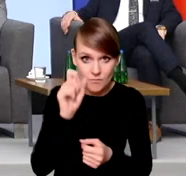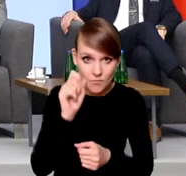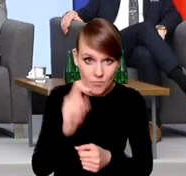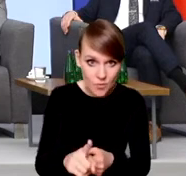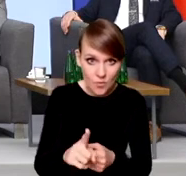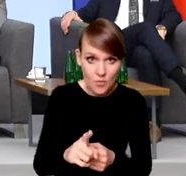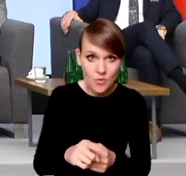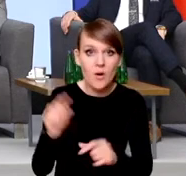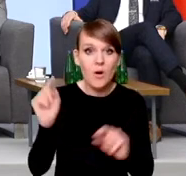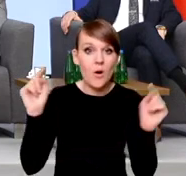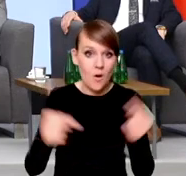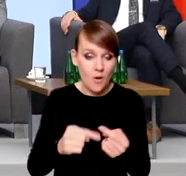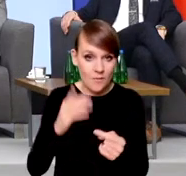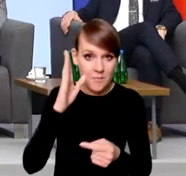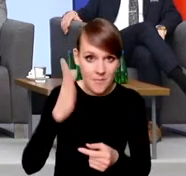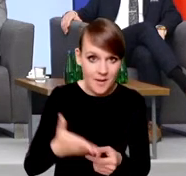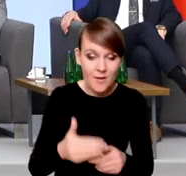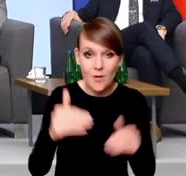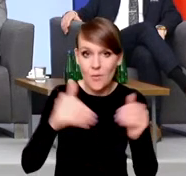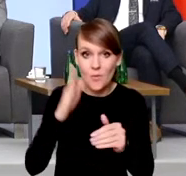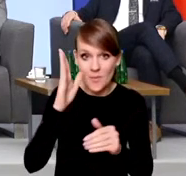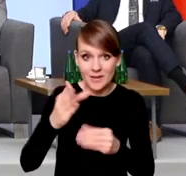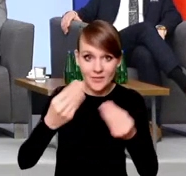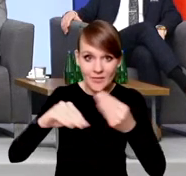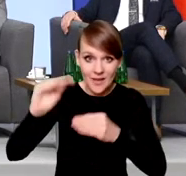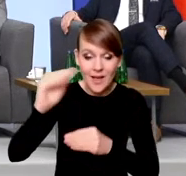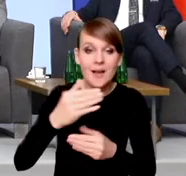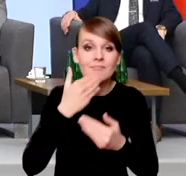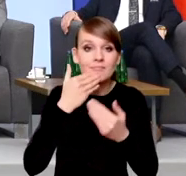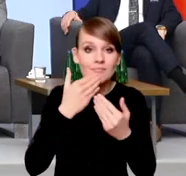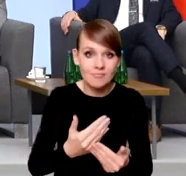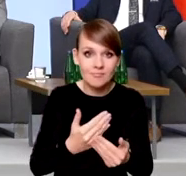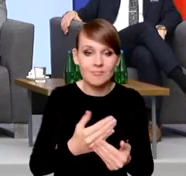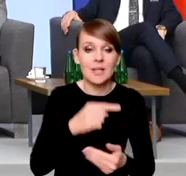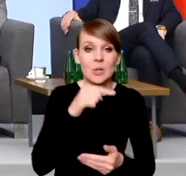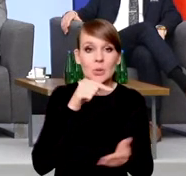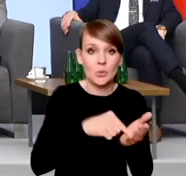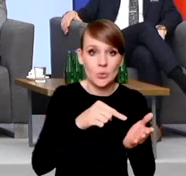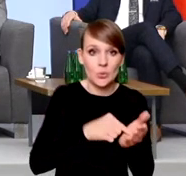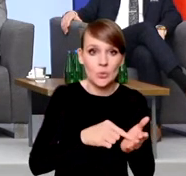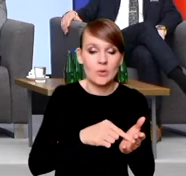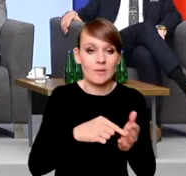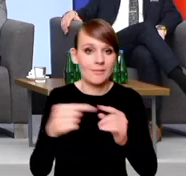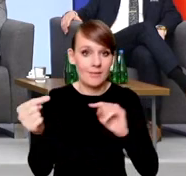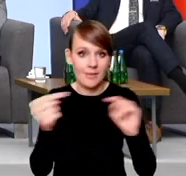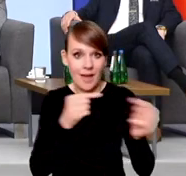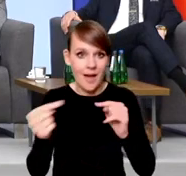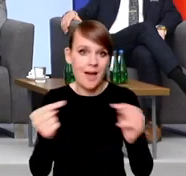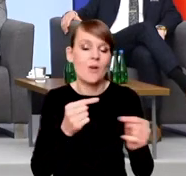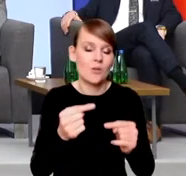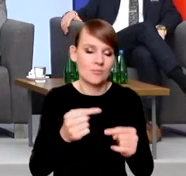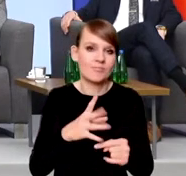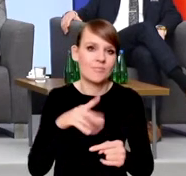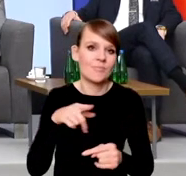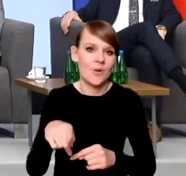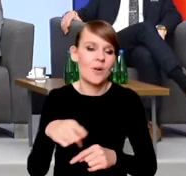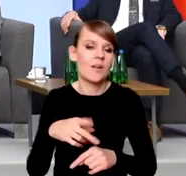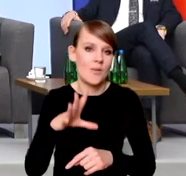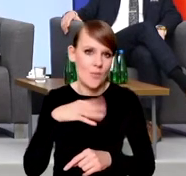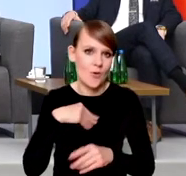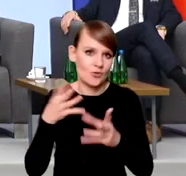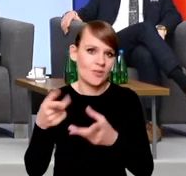może nawet będą narastać, to dzięki tym narzędziom dialogowym można rozwiązywać. Ja zawsze